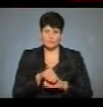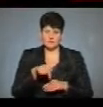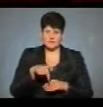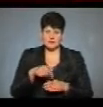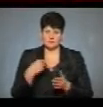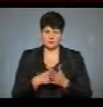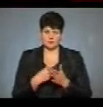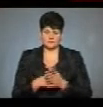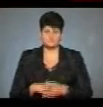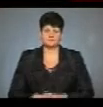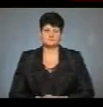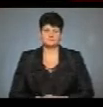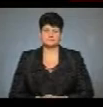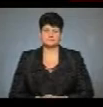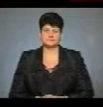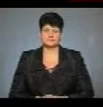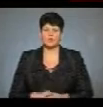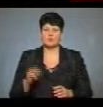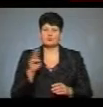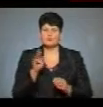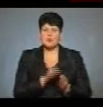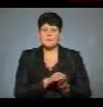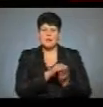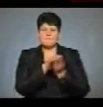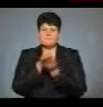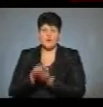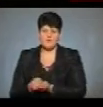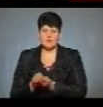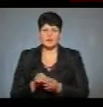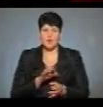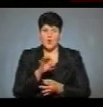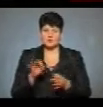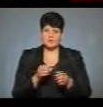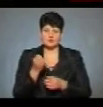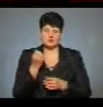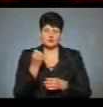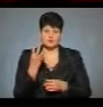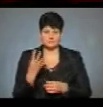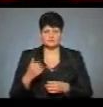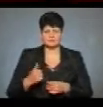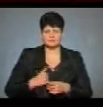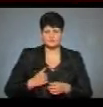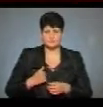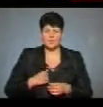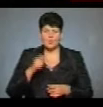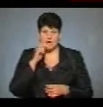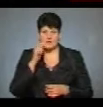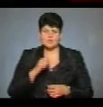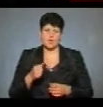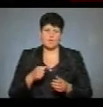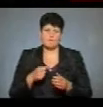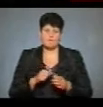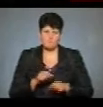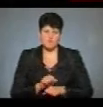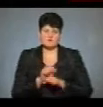бюджет. У Шумську перепоховали останки 14 вояків Української повстанської армії.